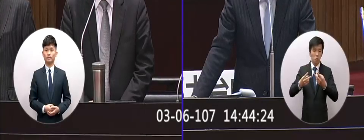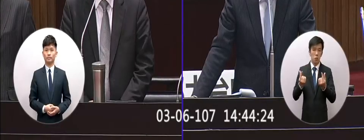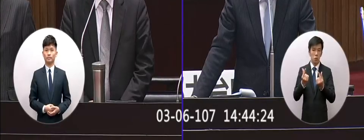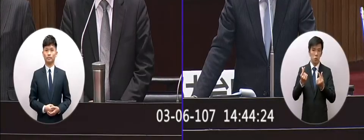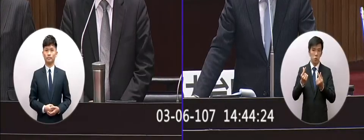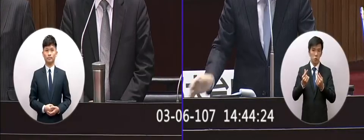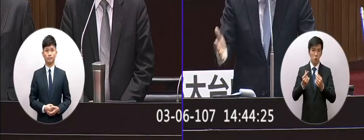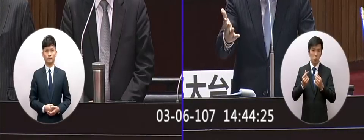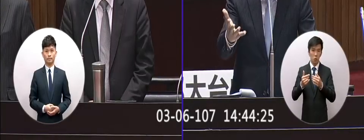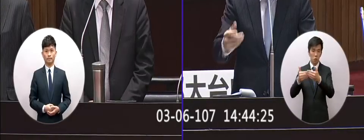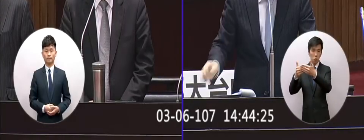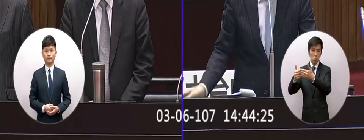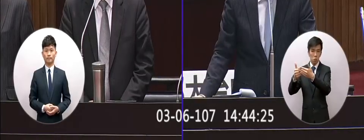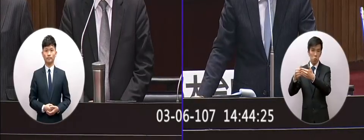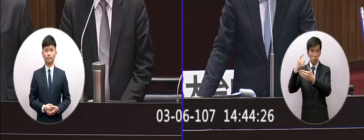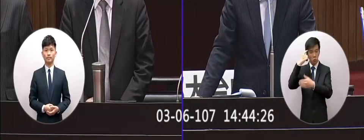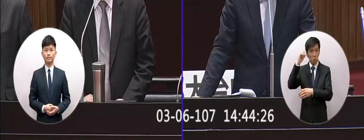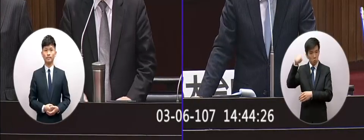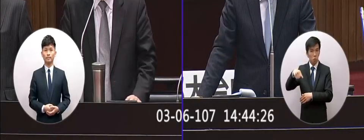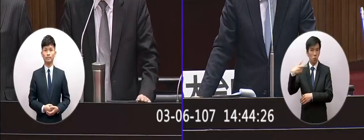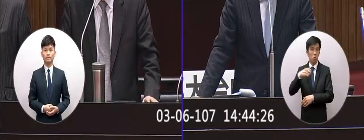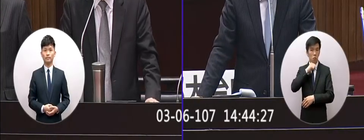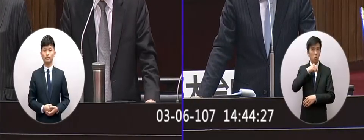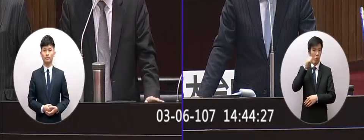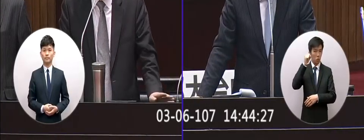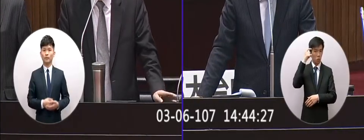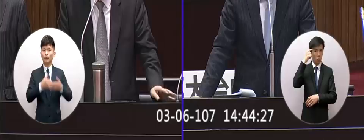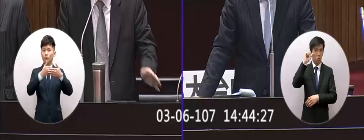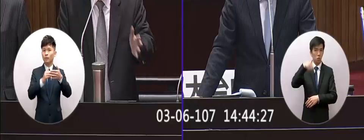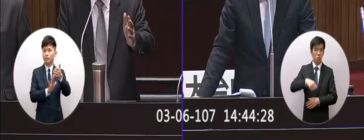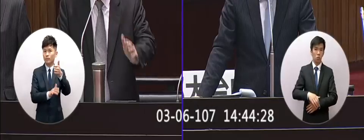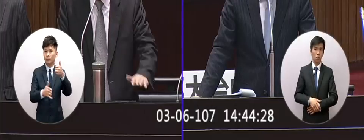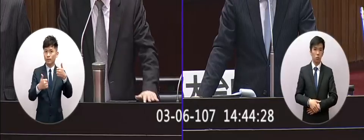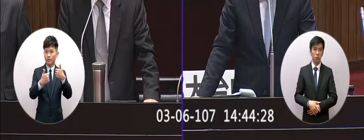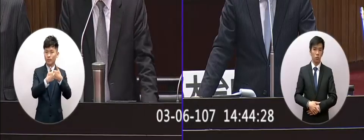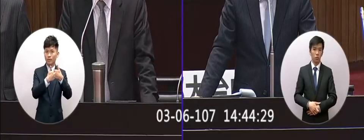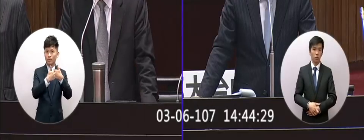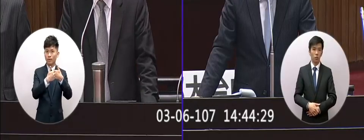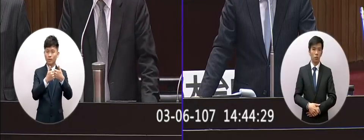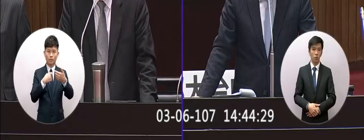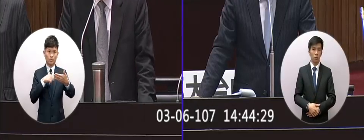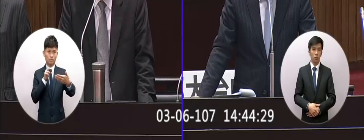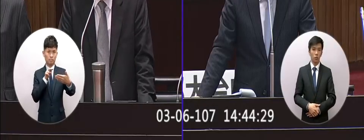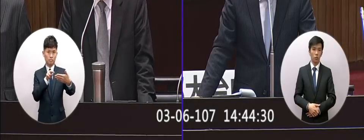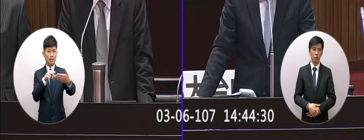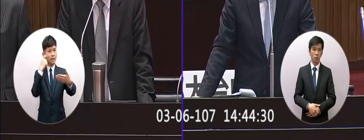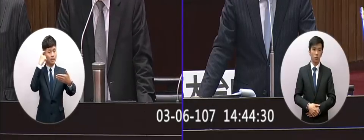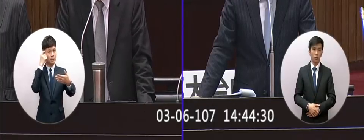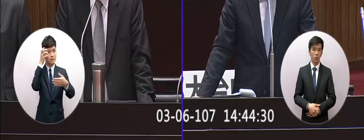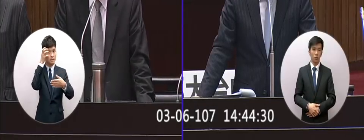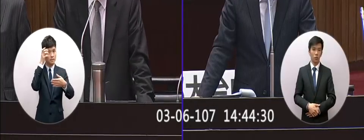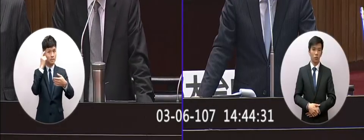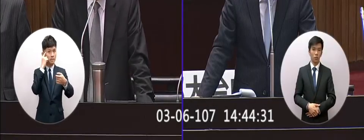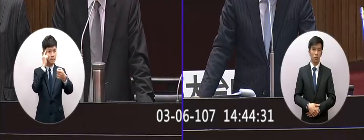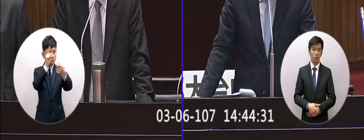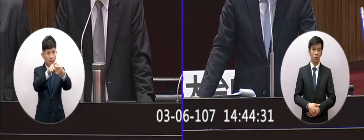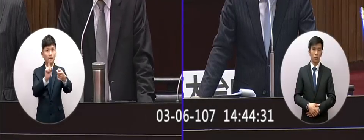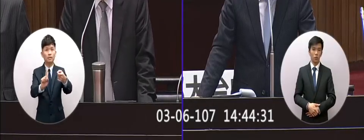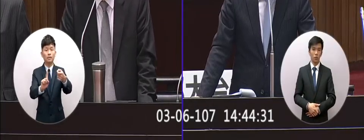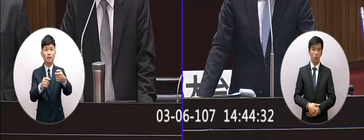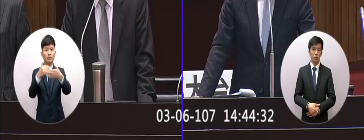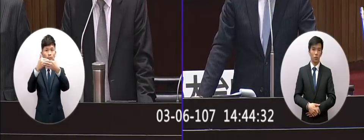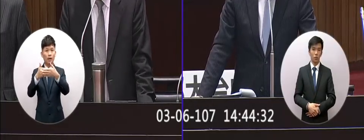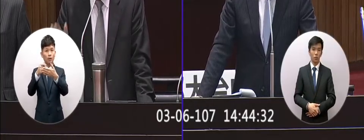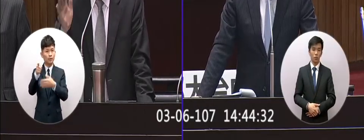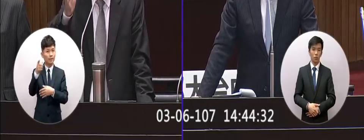同，这是陆委会所发出来的。 那讲陆委会，我看起来是动机啦。就是说解读中